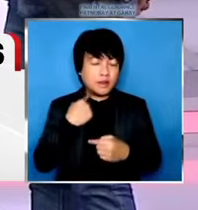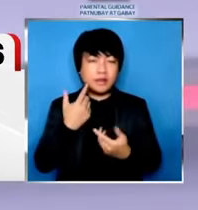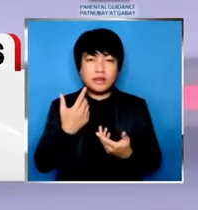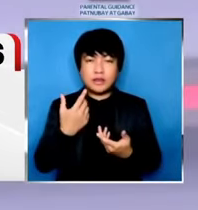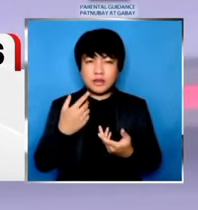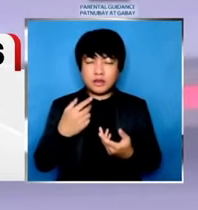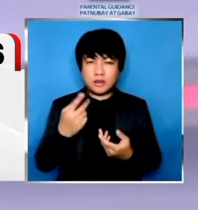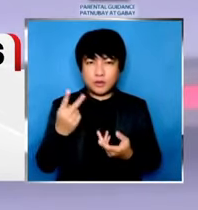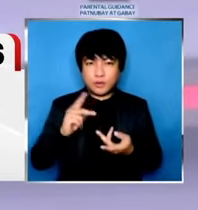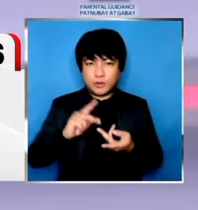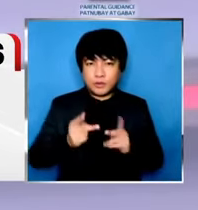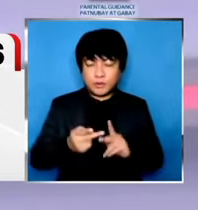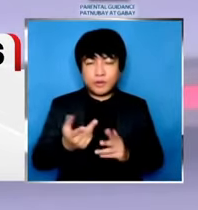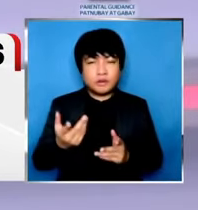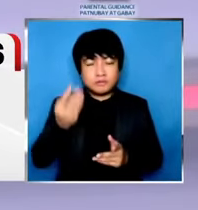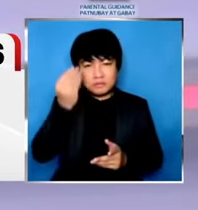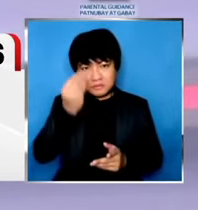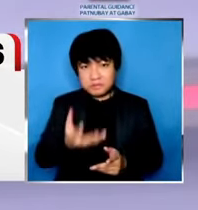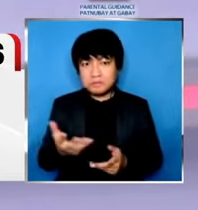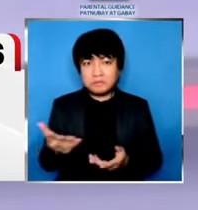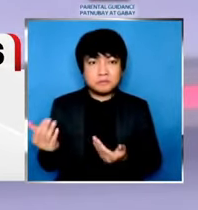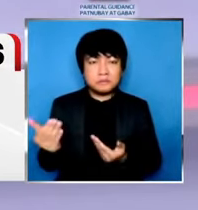mo? Padamihan na!